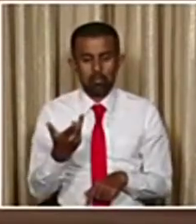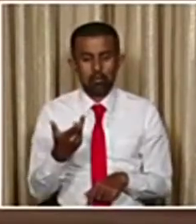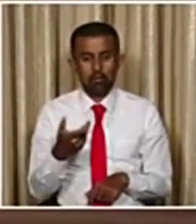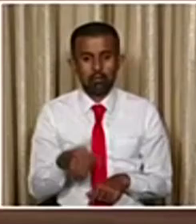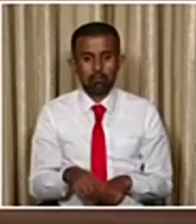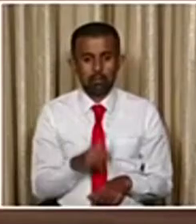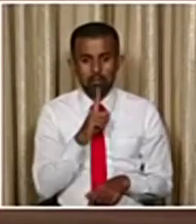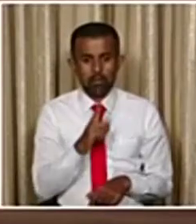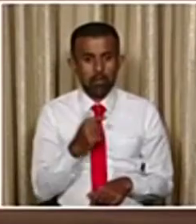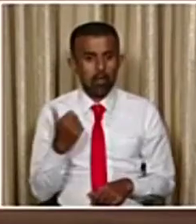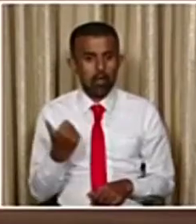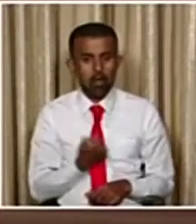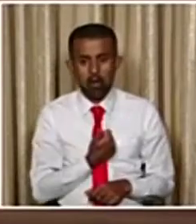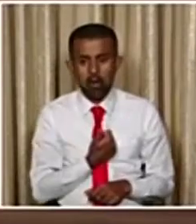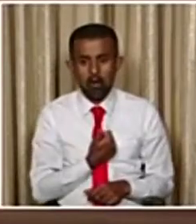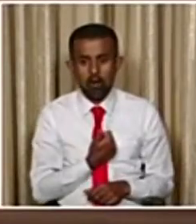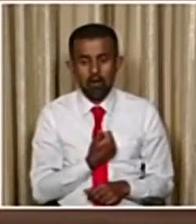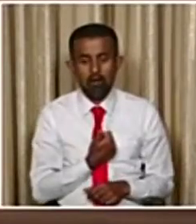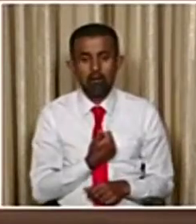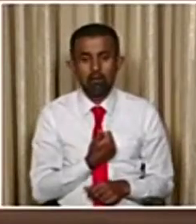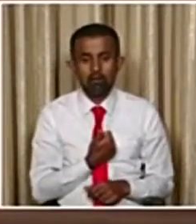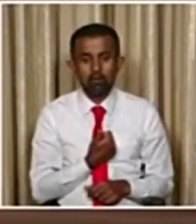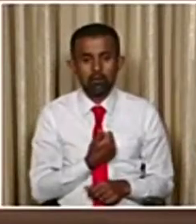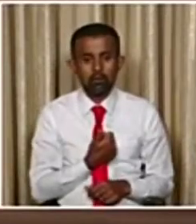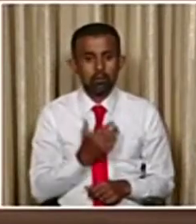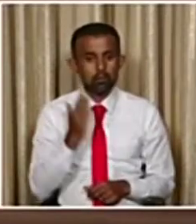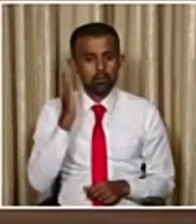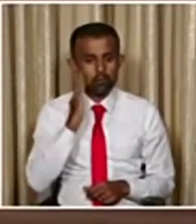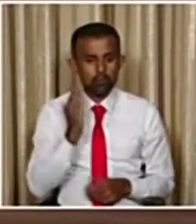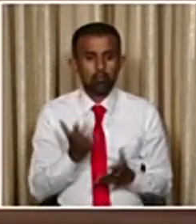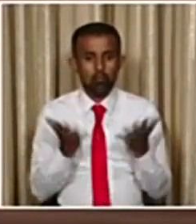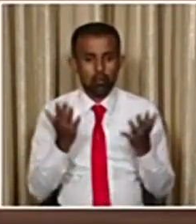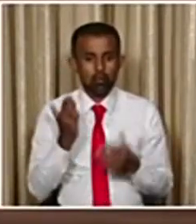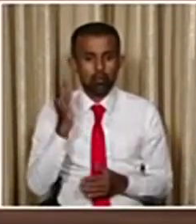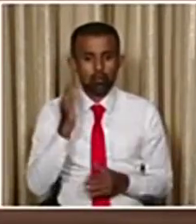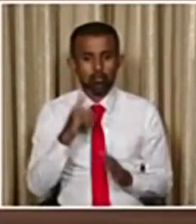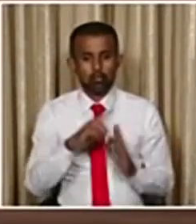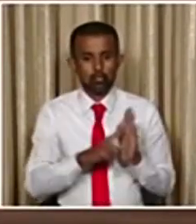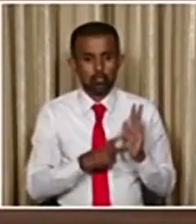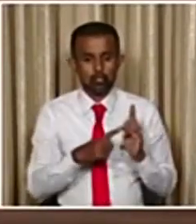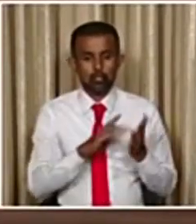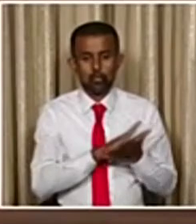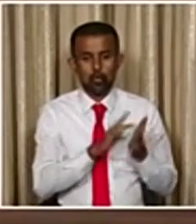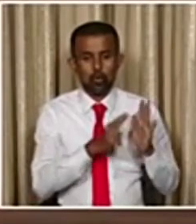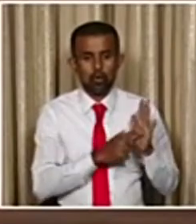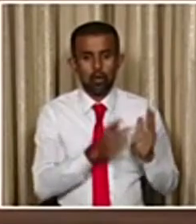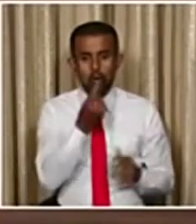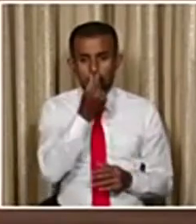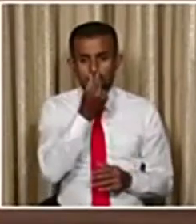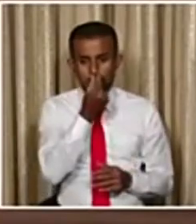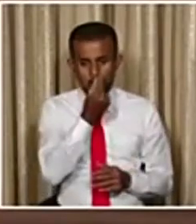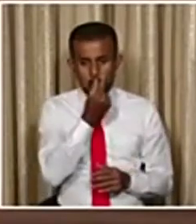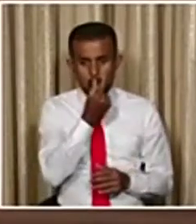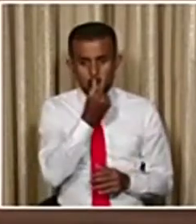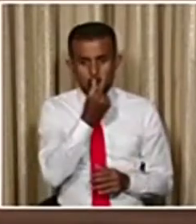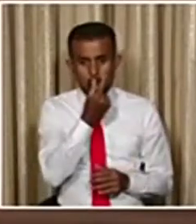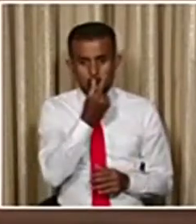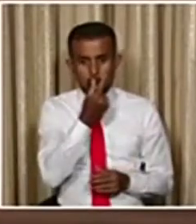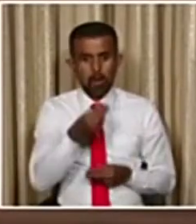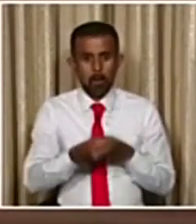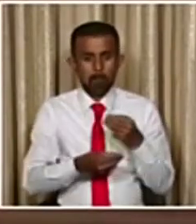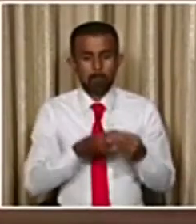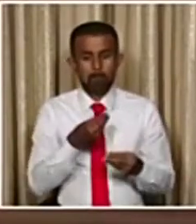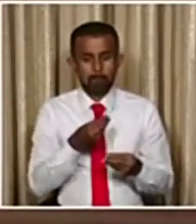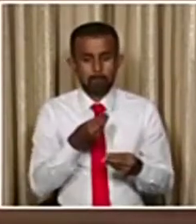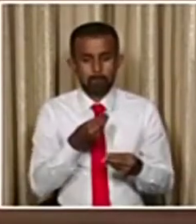මේ කියන අලුත් ඒවා විදේශීය බහුතරයක් විදිහට ජෝන් කීන්සේ ගත්තොත් ඔස්ට්‍රේලියානු